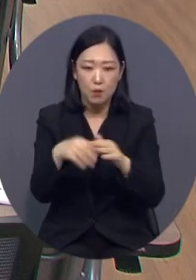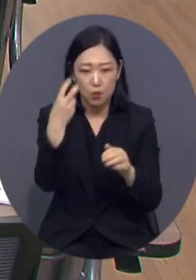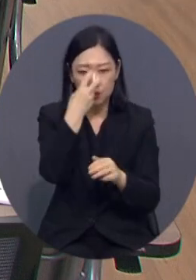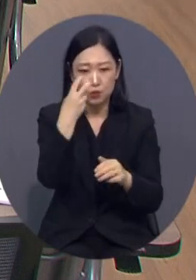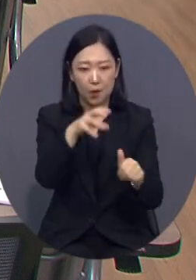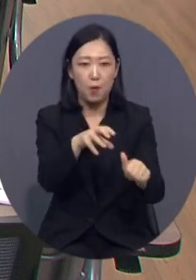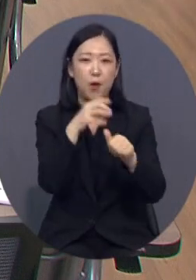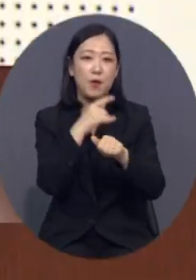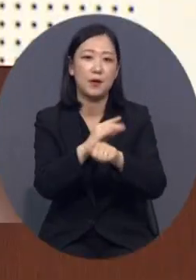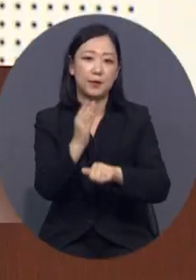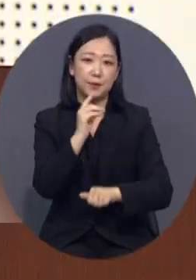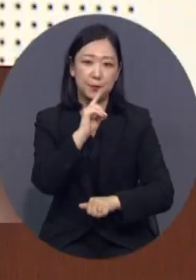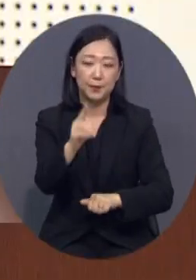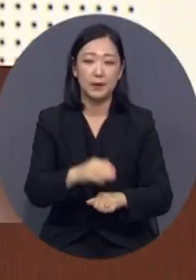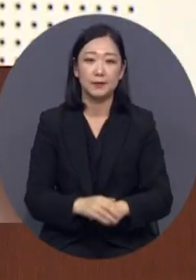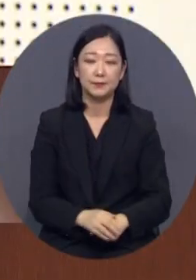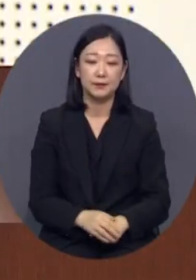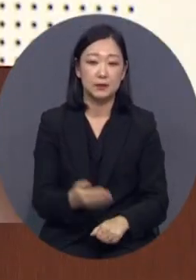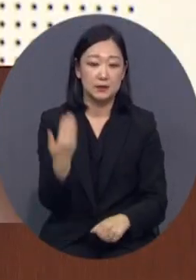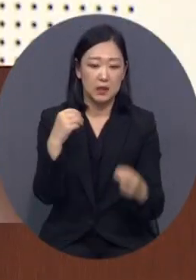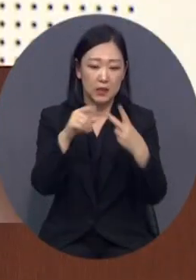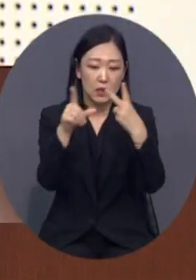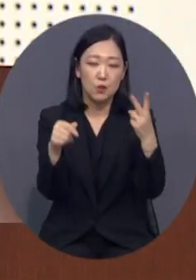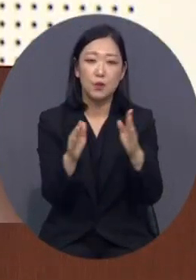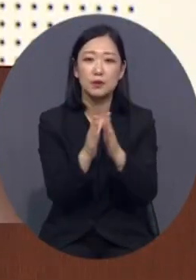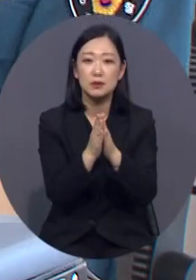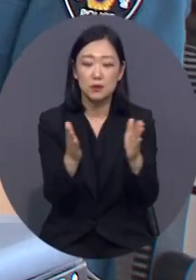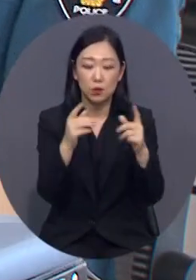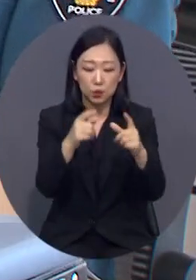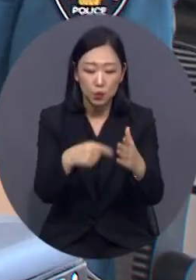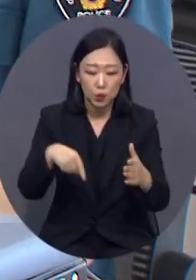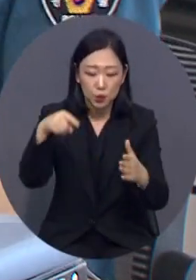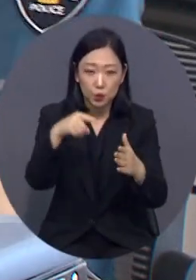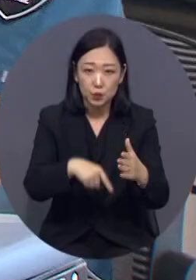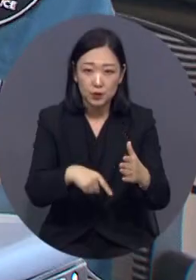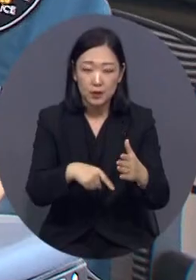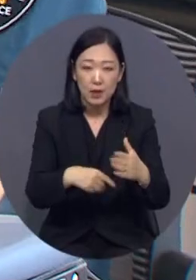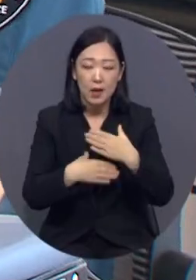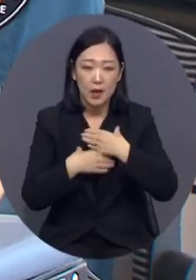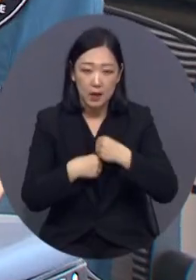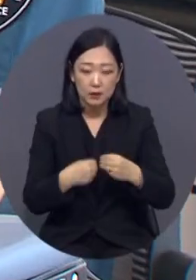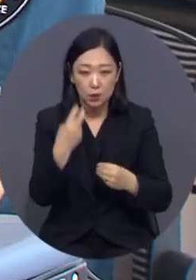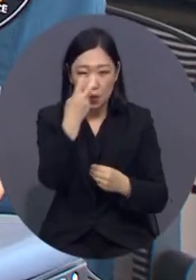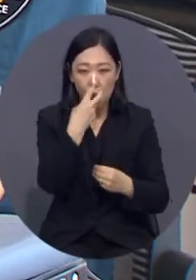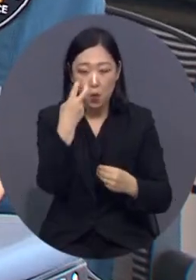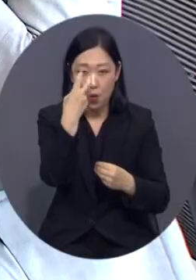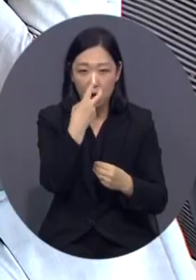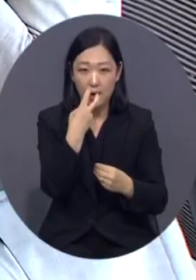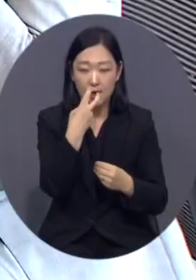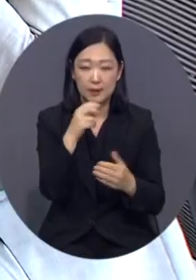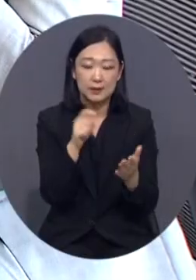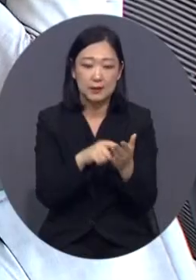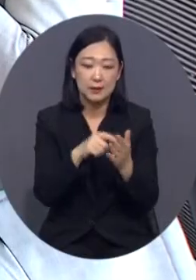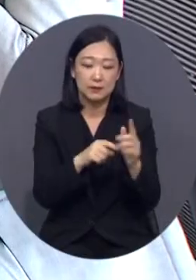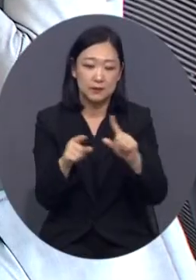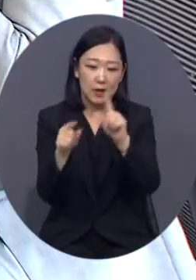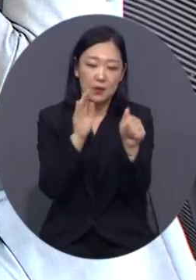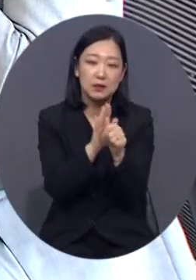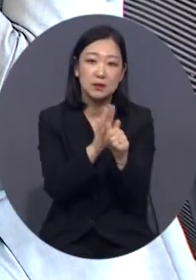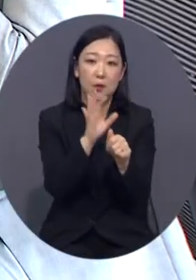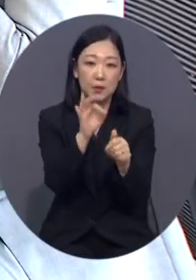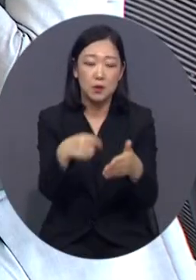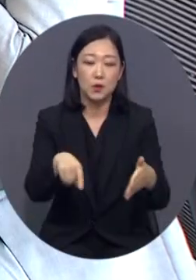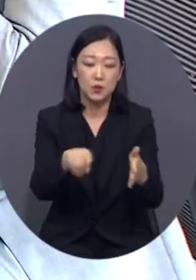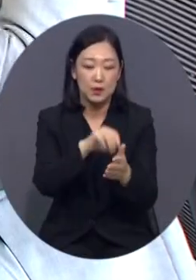한다고 밝혔습니다 또 지난 2월 출범한 돈의 치안약자 공동관리 시스템에 긴급 생활지원비 등을 위해